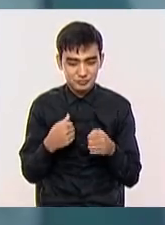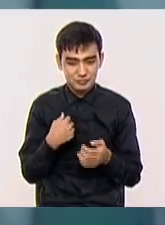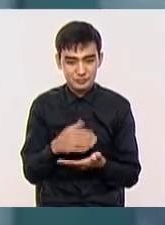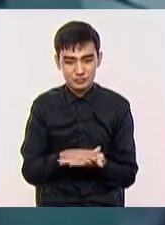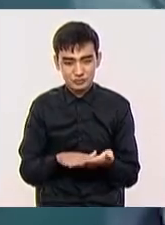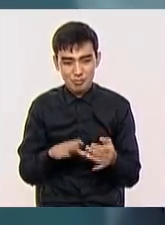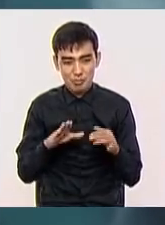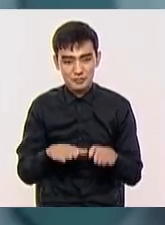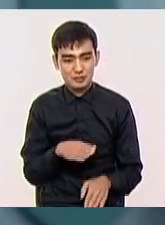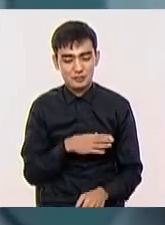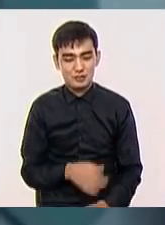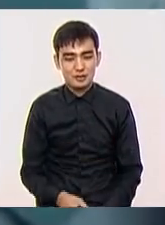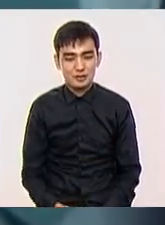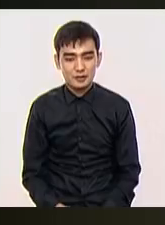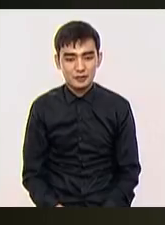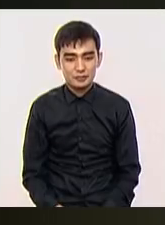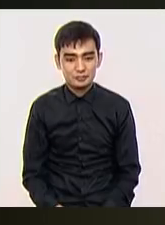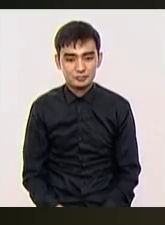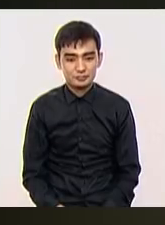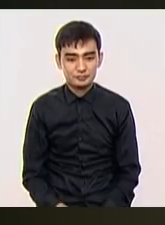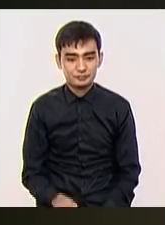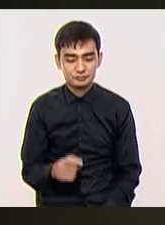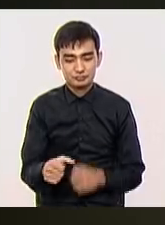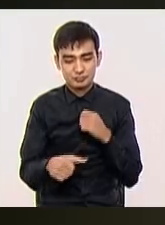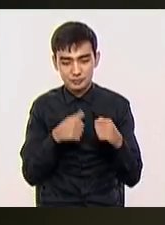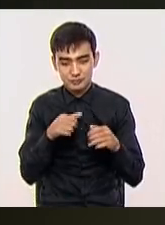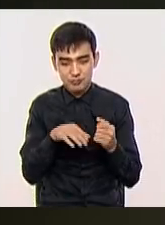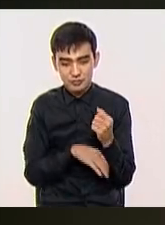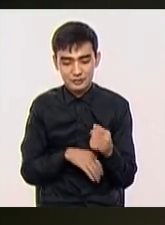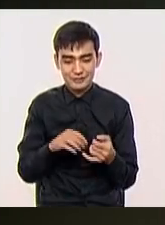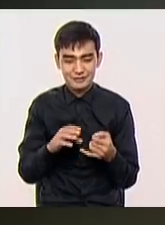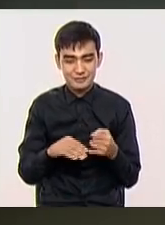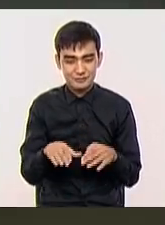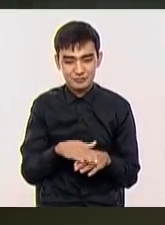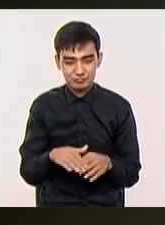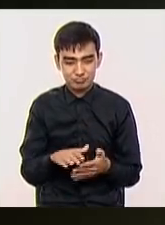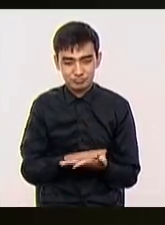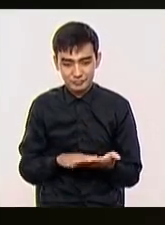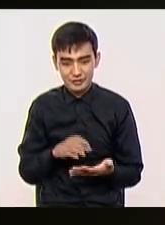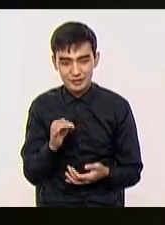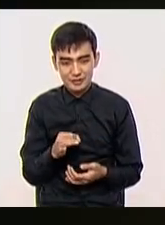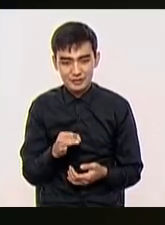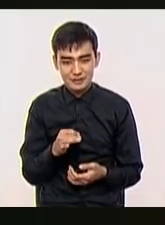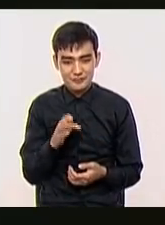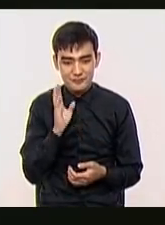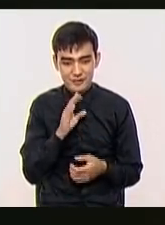тазалап сөйдіңіз. Немет сойып болғаннан кейін. Суға қыжырыстырмыз? Иә, суға тастаймыз.